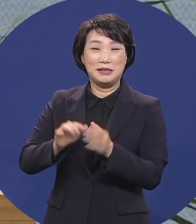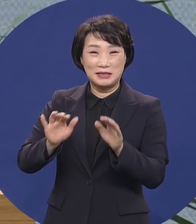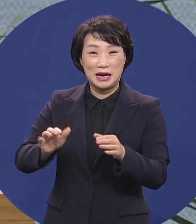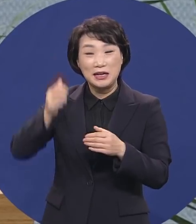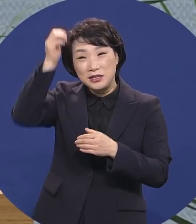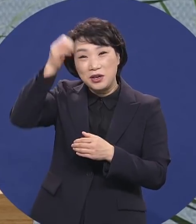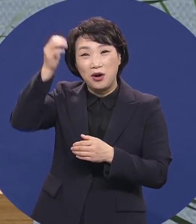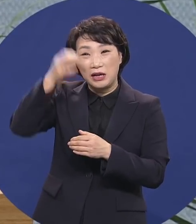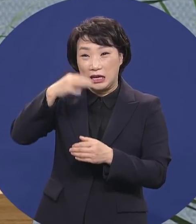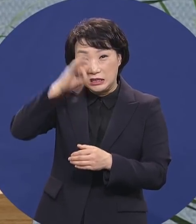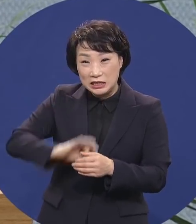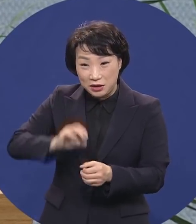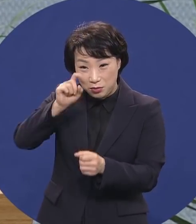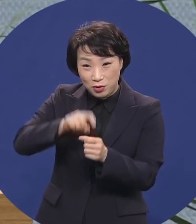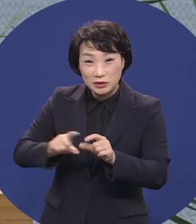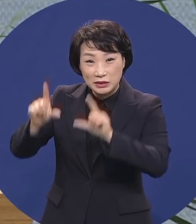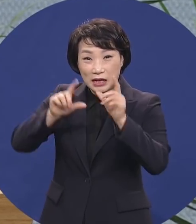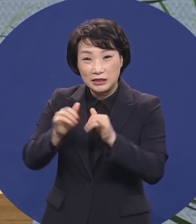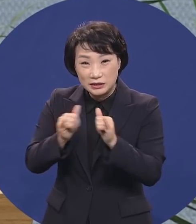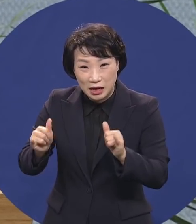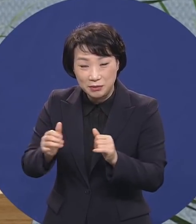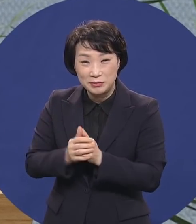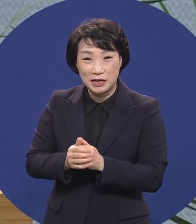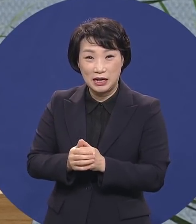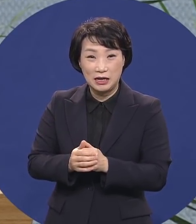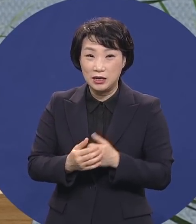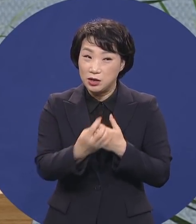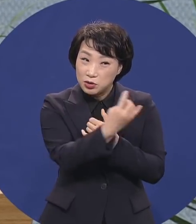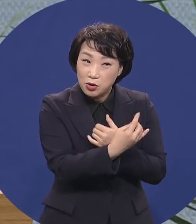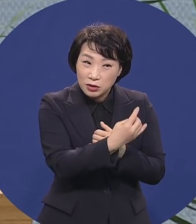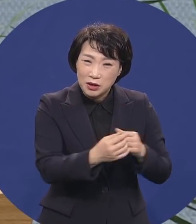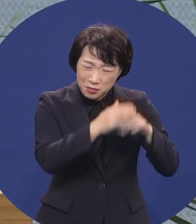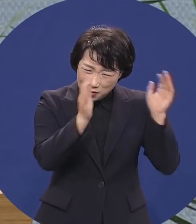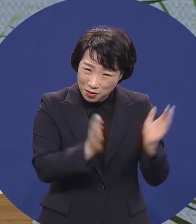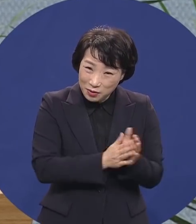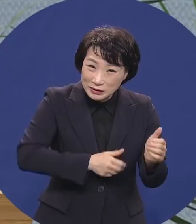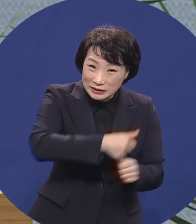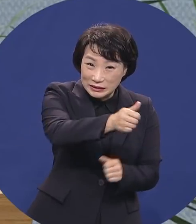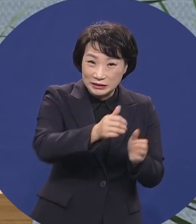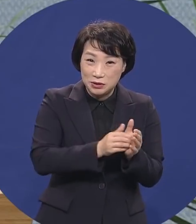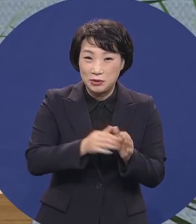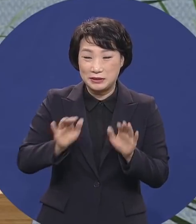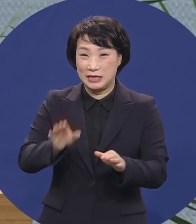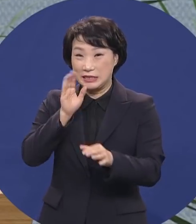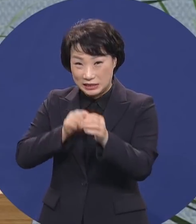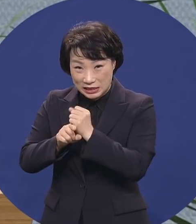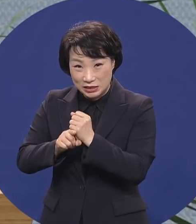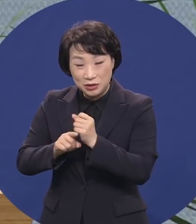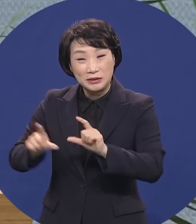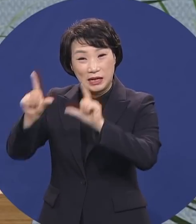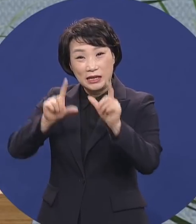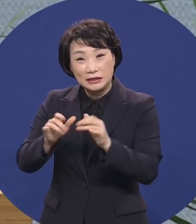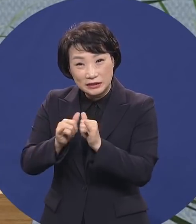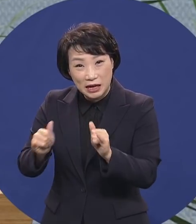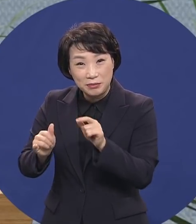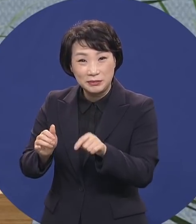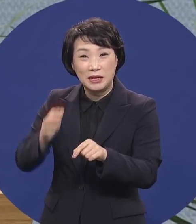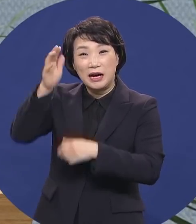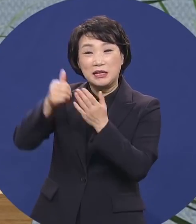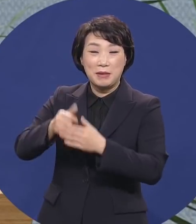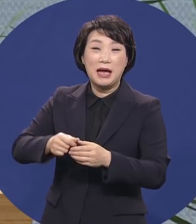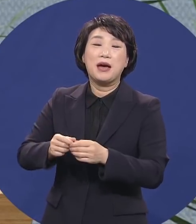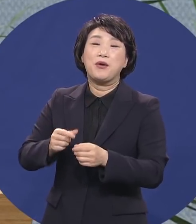영적으로 진리를 위해 산 사람, 속이는 자를 다 이기고 진리로 산 사람,